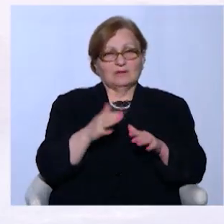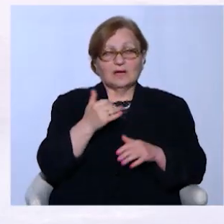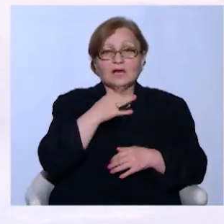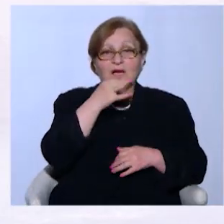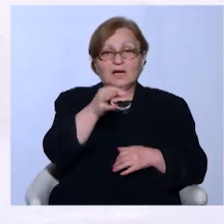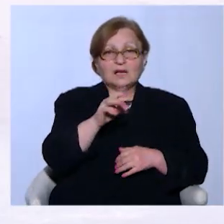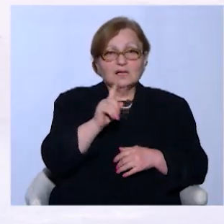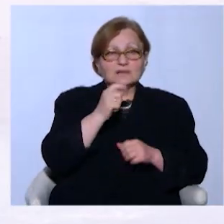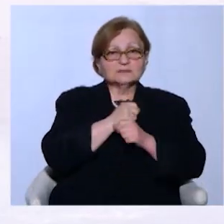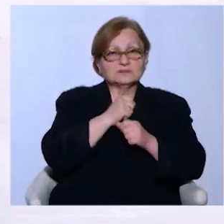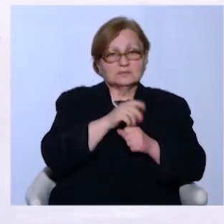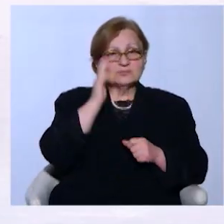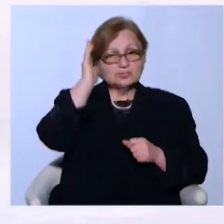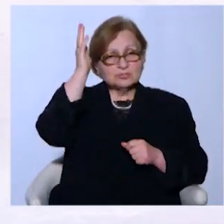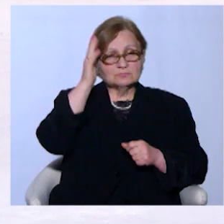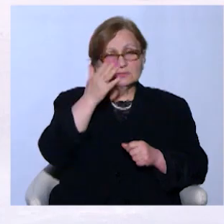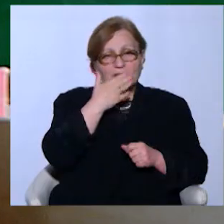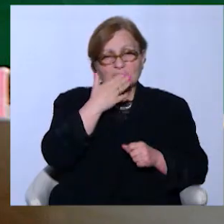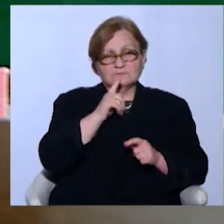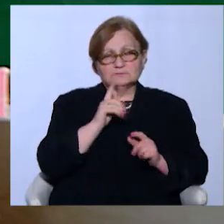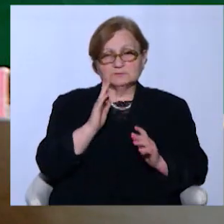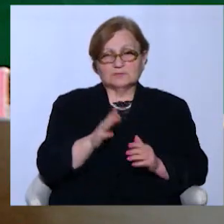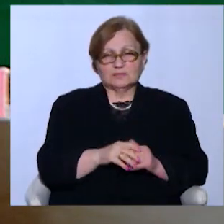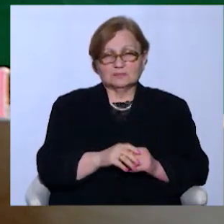გეტყვით, რას გავაკეთებთ შემდეგ გაკვეთილზე.